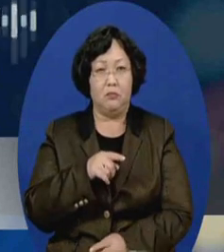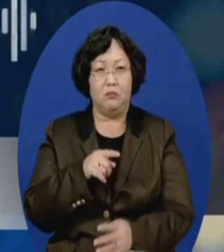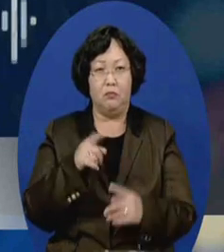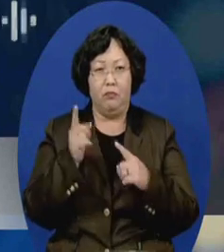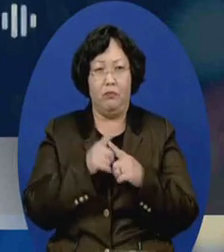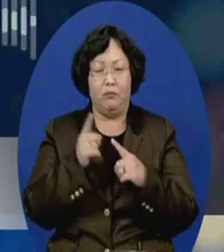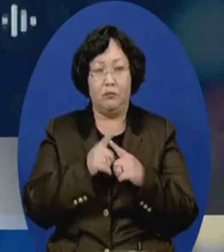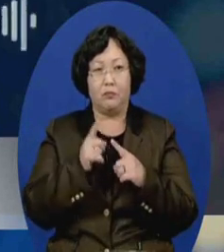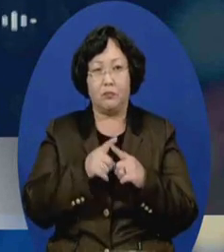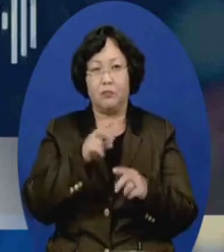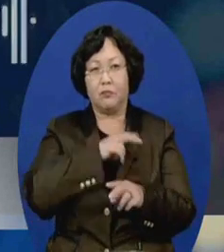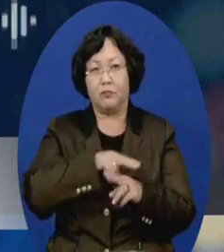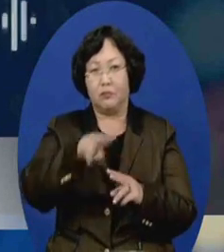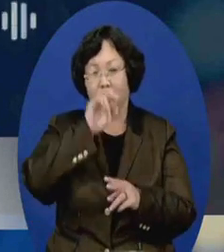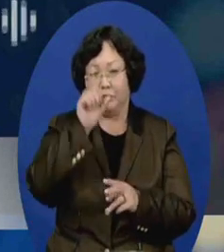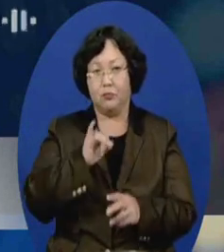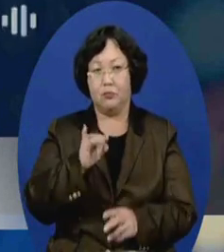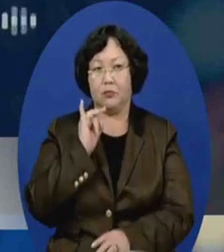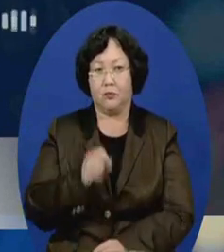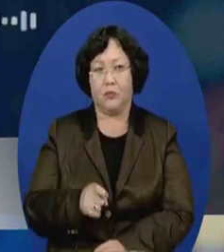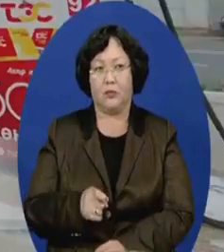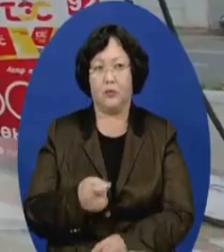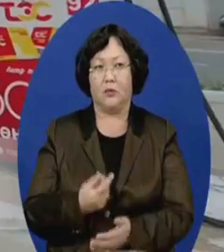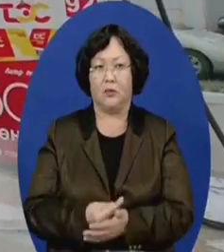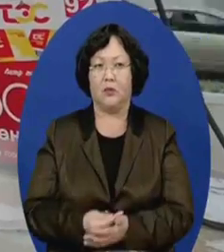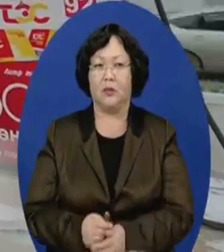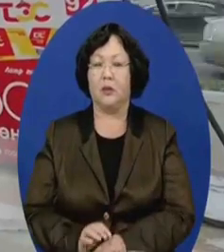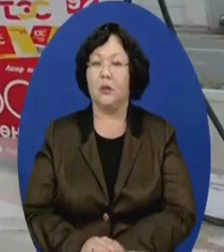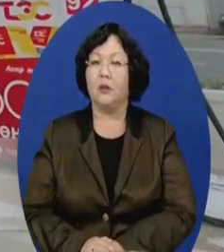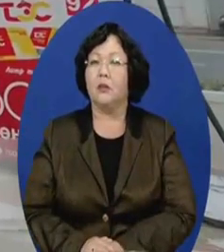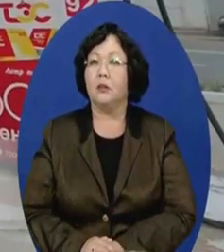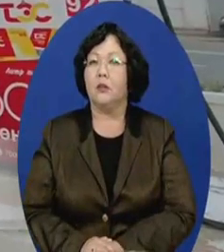бас асуудал хэвтэй байна. Хонсон дуурайд дамрал татдаг шиг.